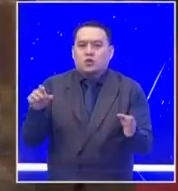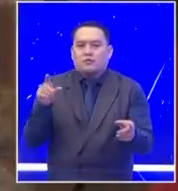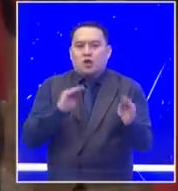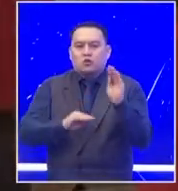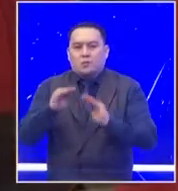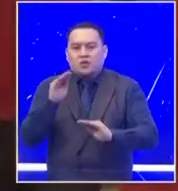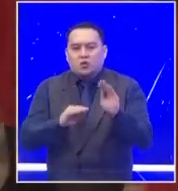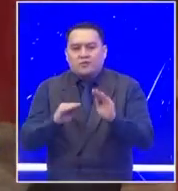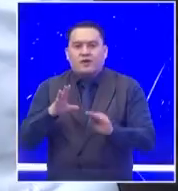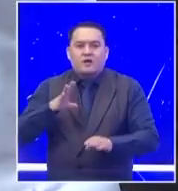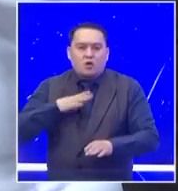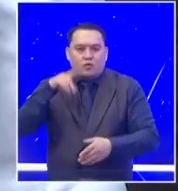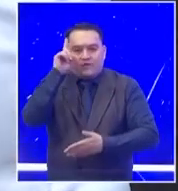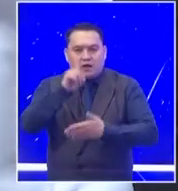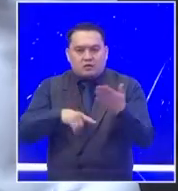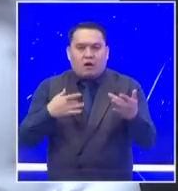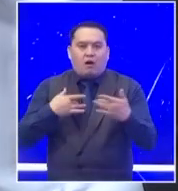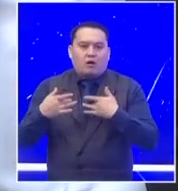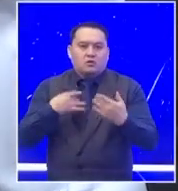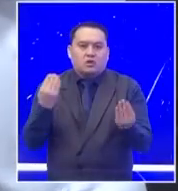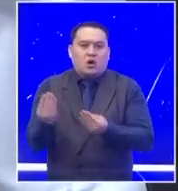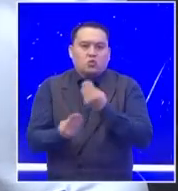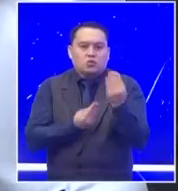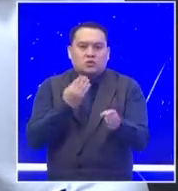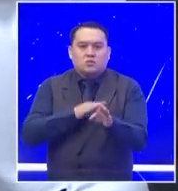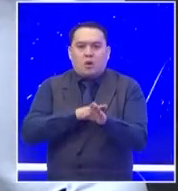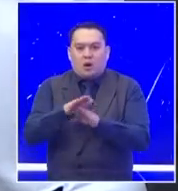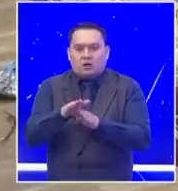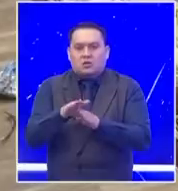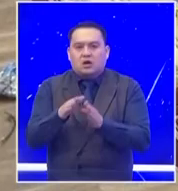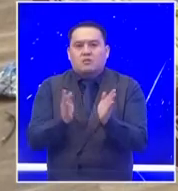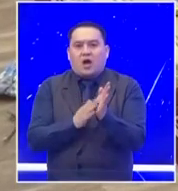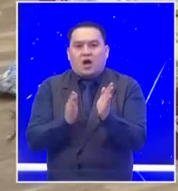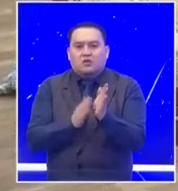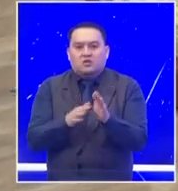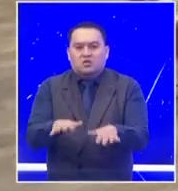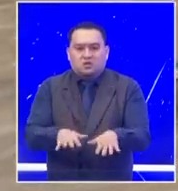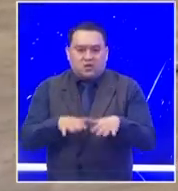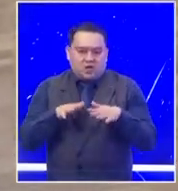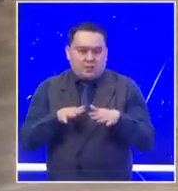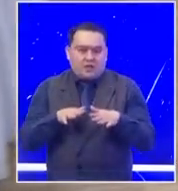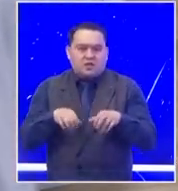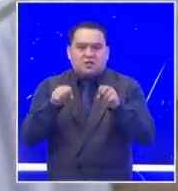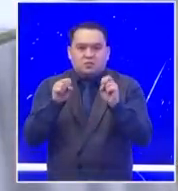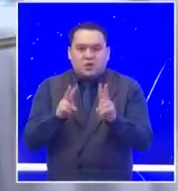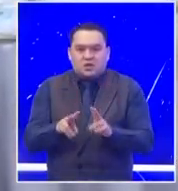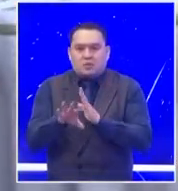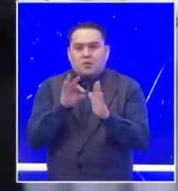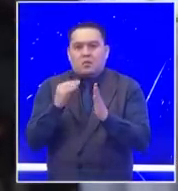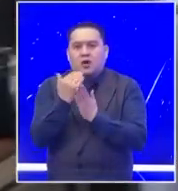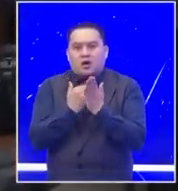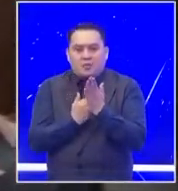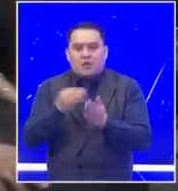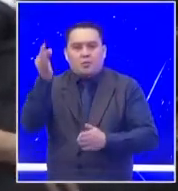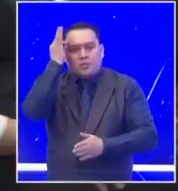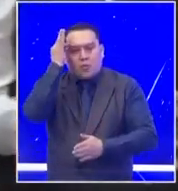литературно-музыкальной постановке. Уверенная и артистичная игра юных исполнителей не раз срывала аплодисменты зрителей. Специально подобранная программа